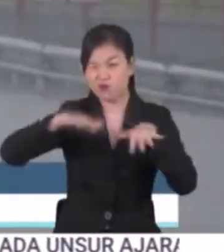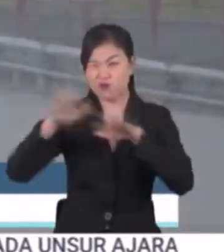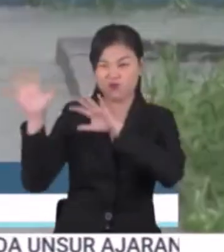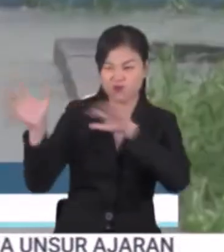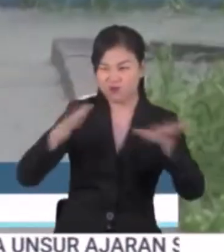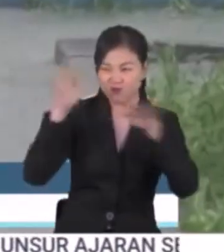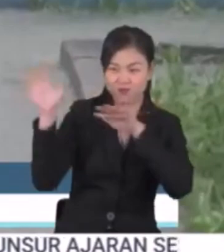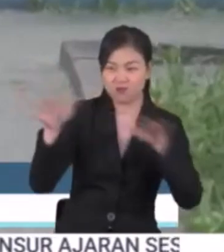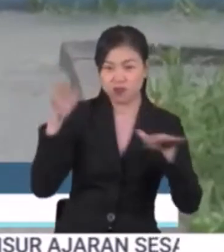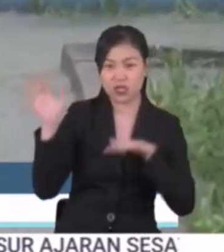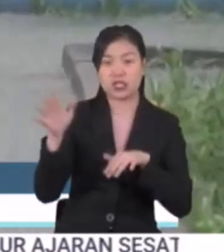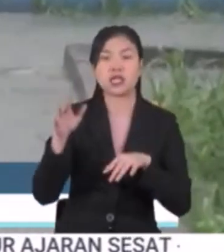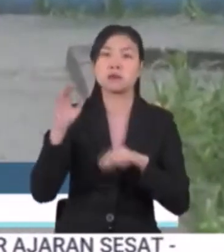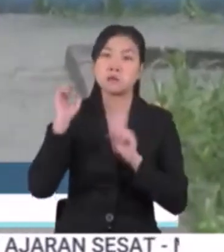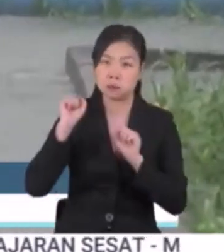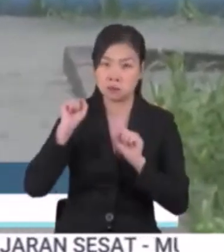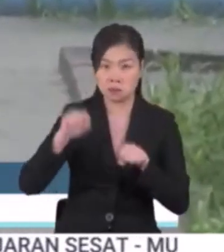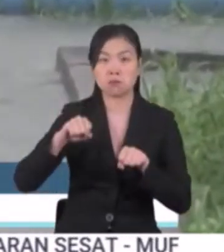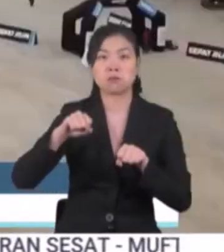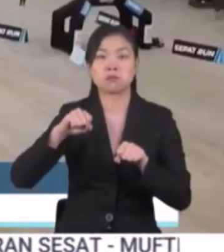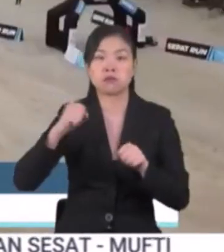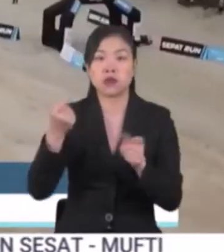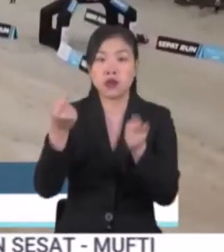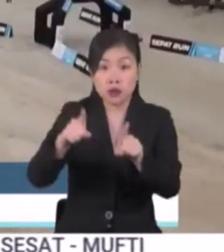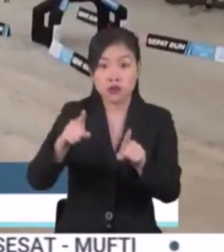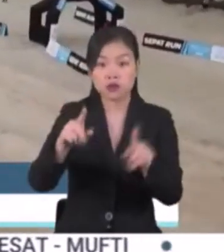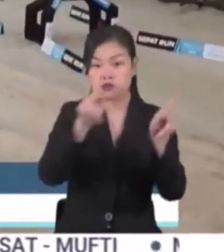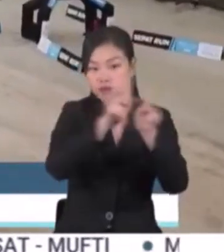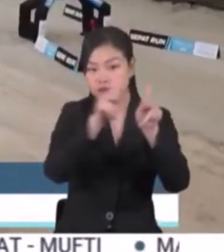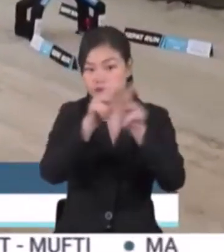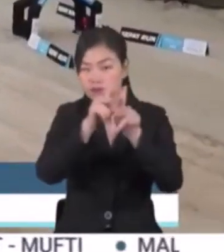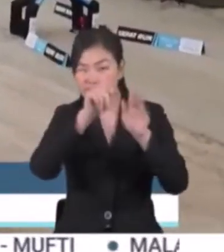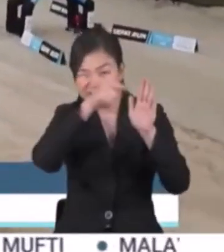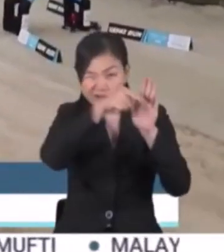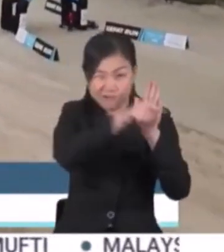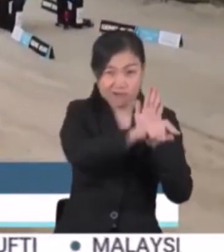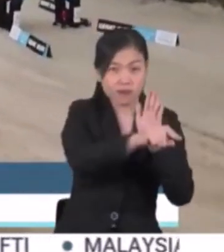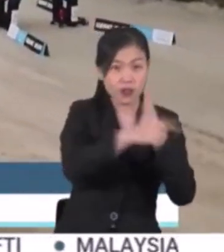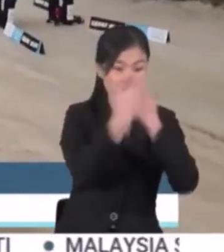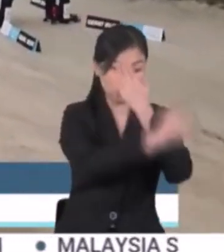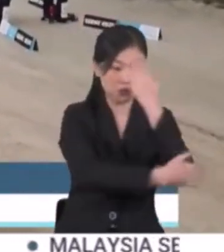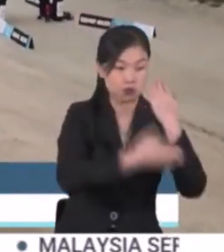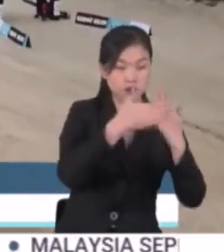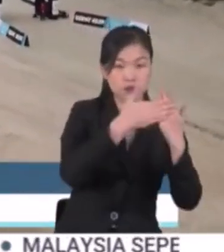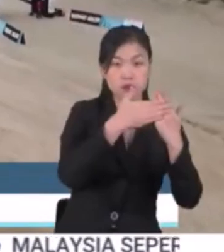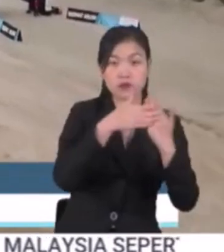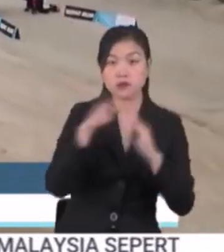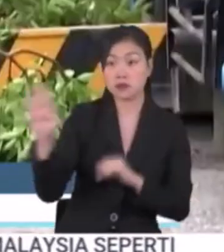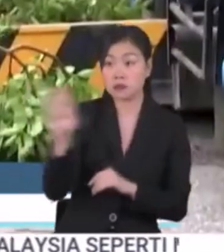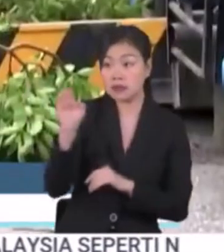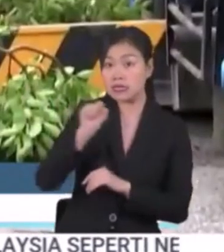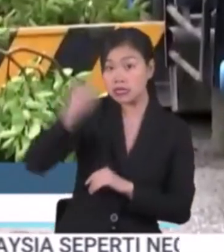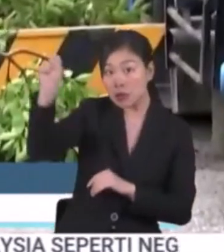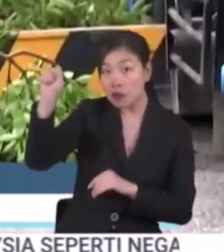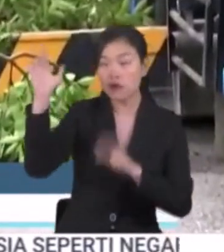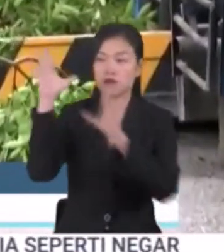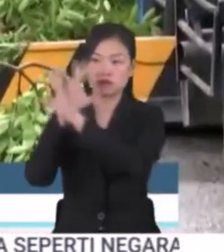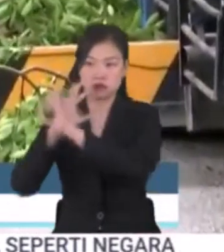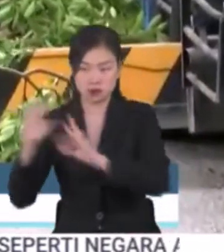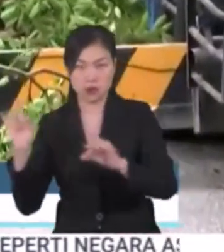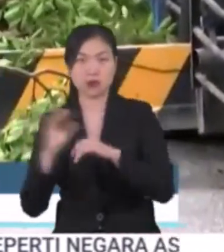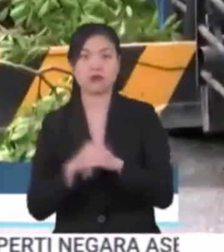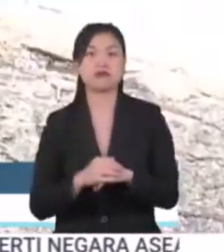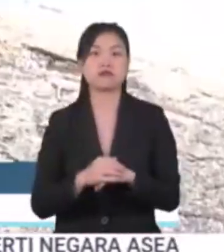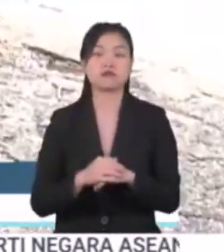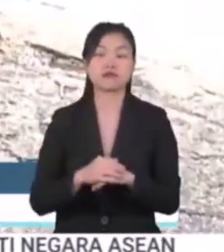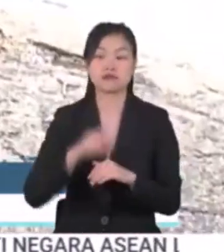angin kencang dijangka akan terjadi terutama di kawasan pedalaman Semenanjung, Barat Sabah serta Barat dan Tengah Sarawak. Menurut